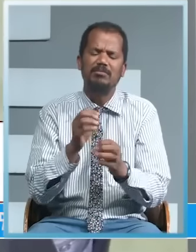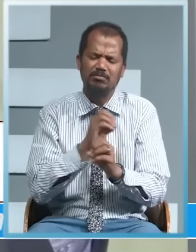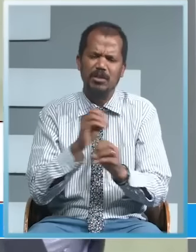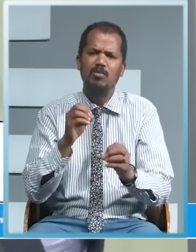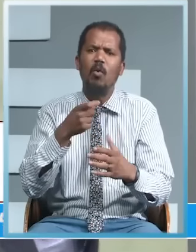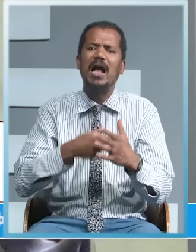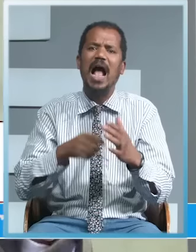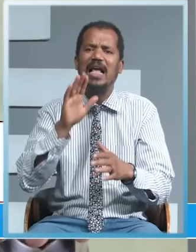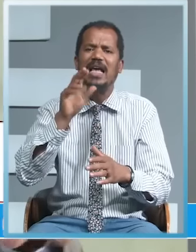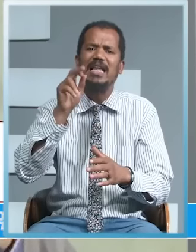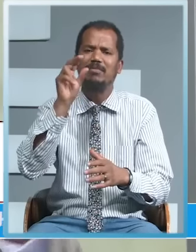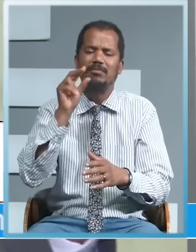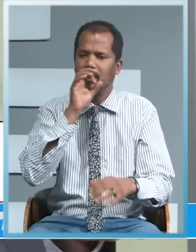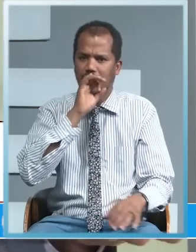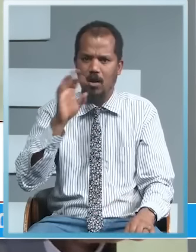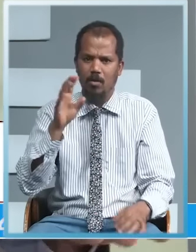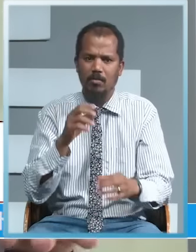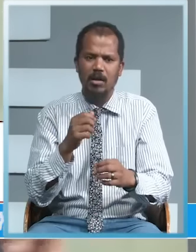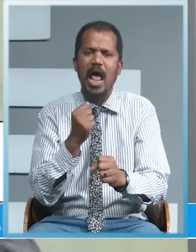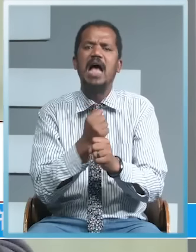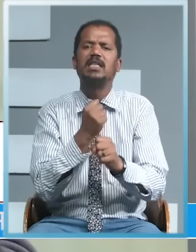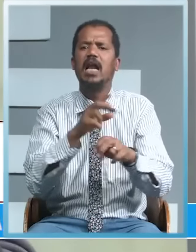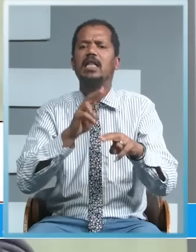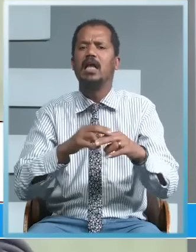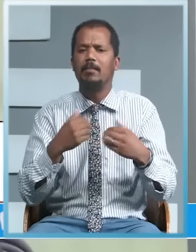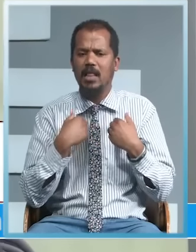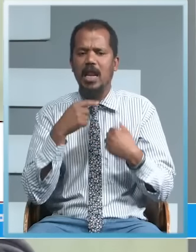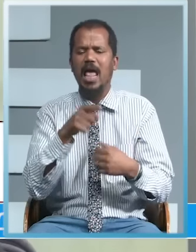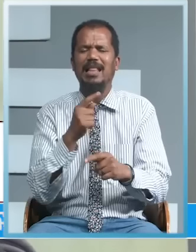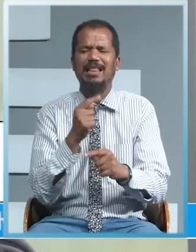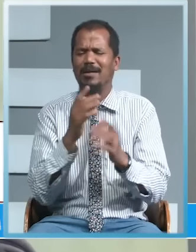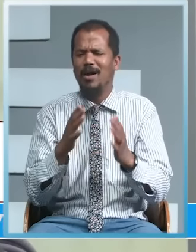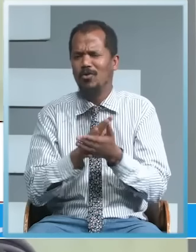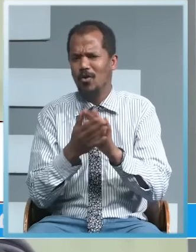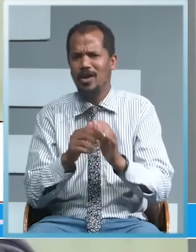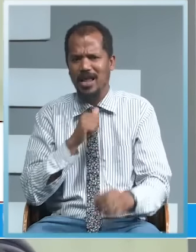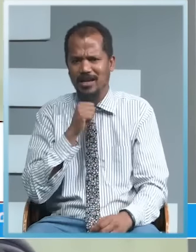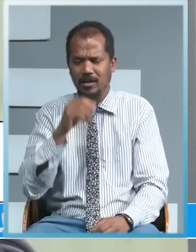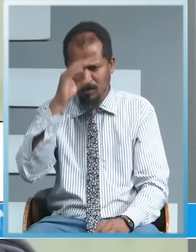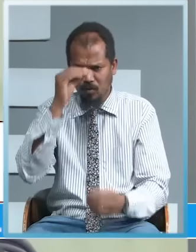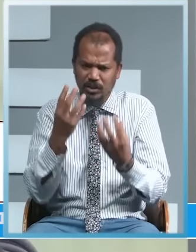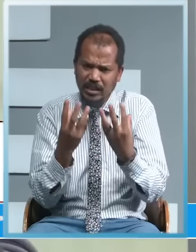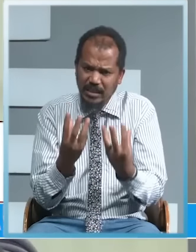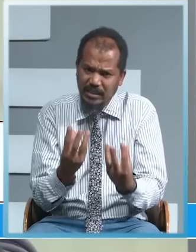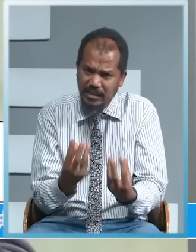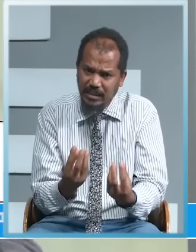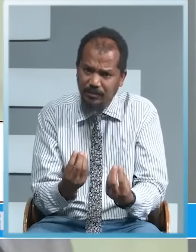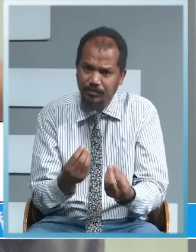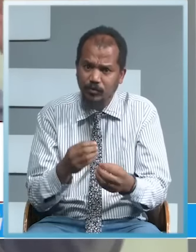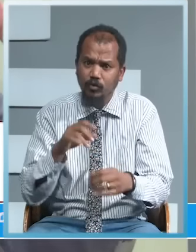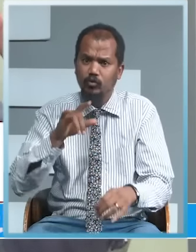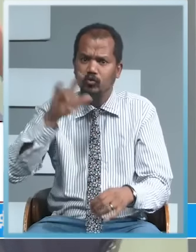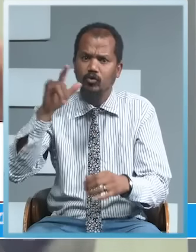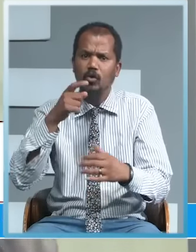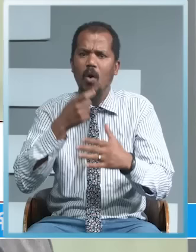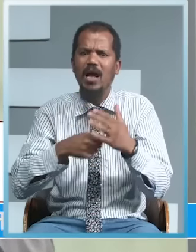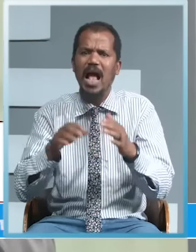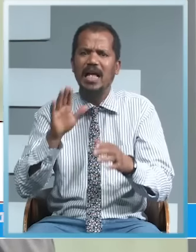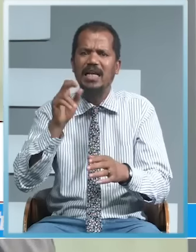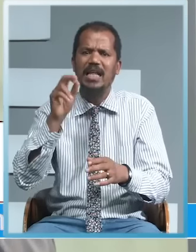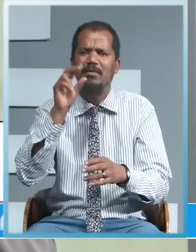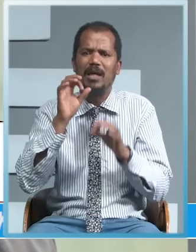ገደብ የለውም፣ እንደ አሰራር የተቀመጣለ። ያ ግን ተግባራዊ እየሆነ አይደለም። ስለዚህ ሰዎች ቀስ እያሉ ውጭ ላይ የዋጋ ገደብ የለም፣